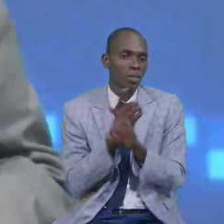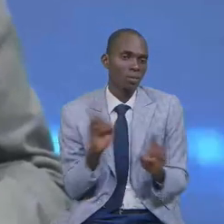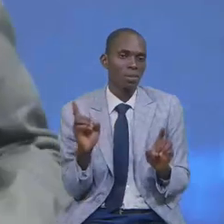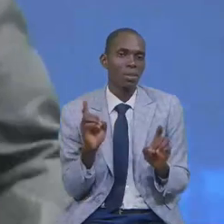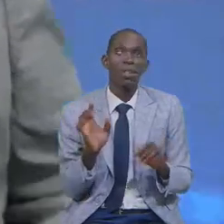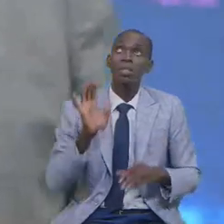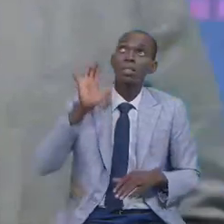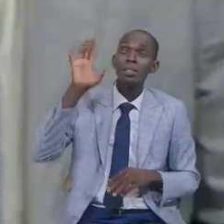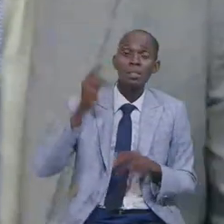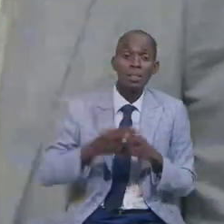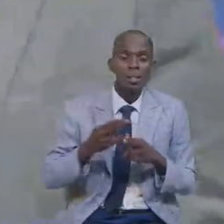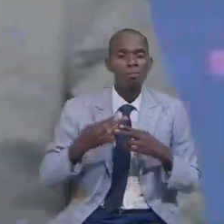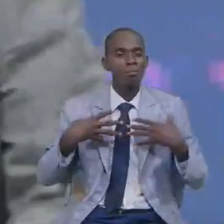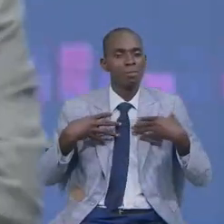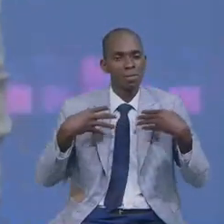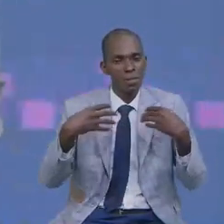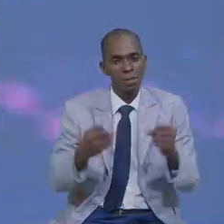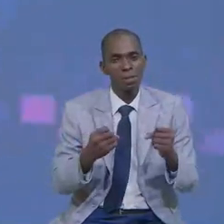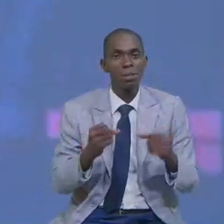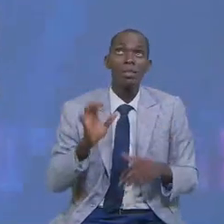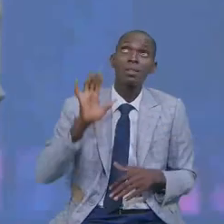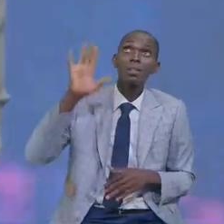nom guérit. Son nom